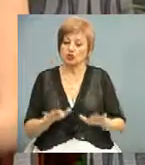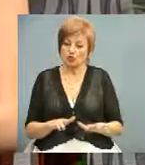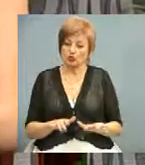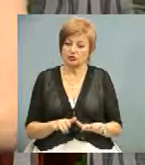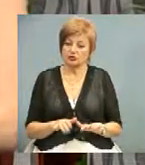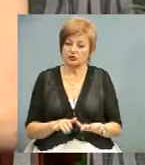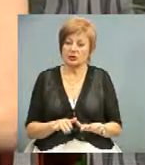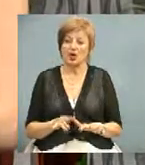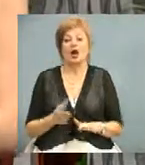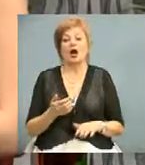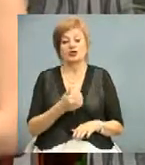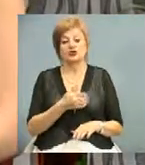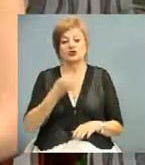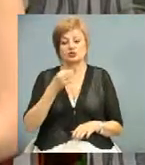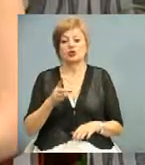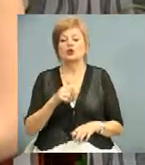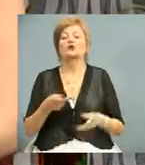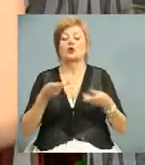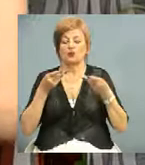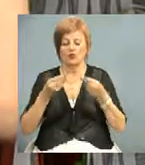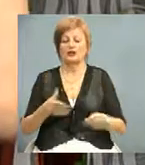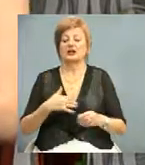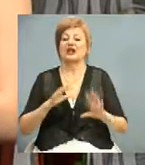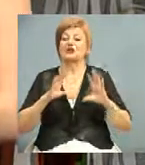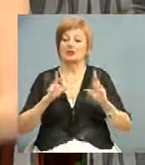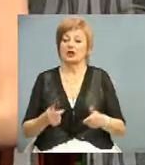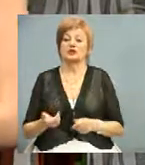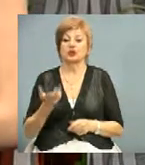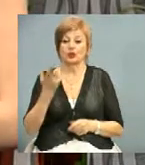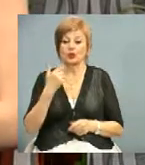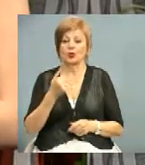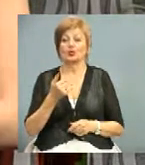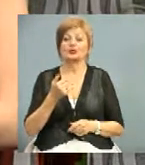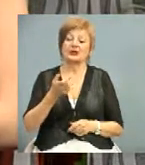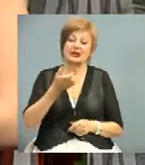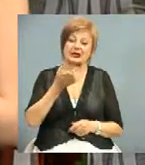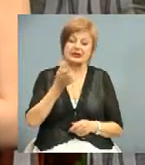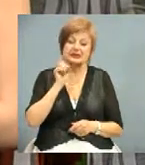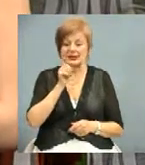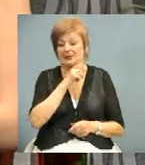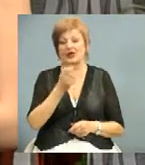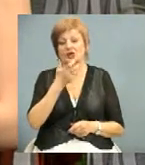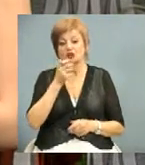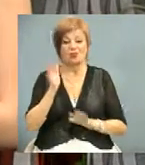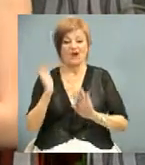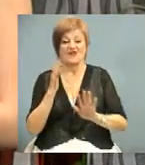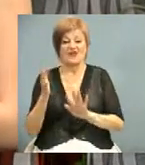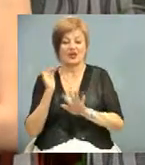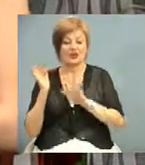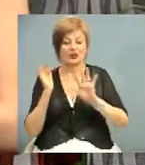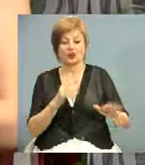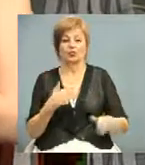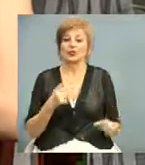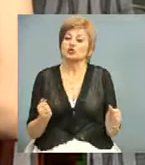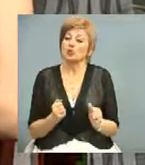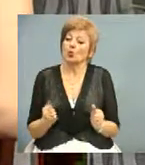а ще я тобі скажу, все-таки льодовики впливають на нашу планету. І коли з півночі або півдня йде вітер, то у нас може бути